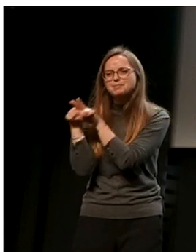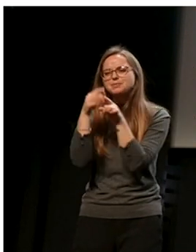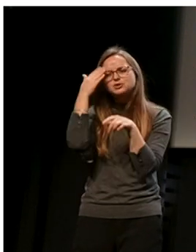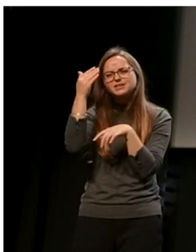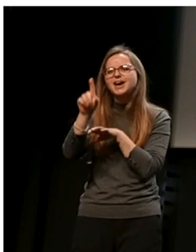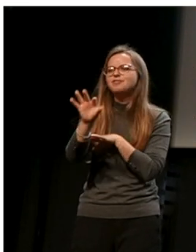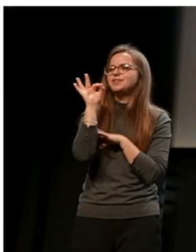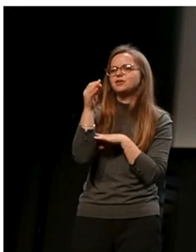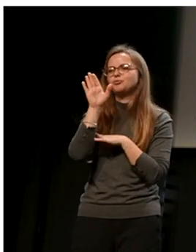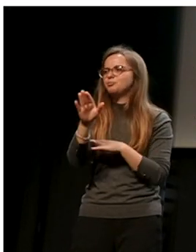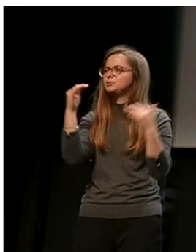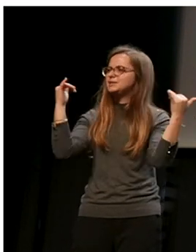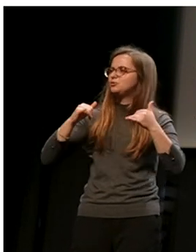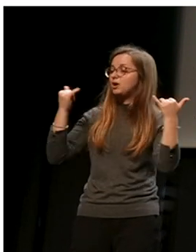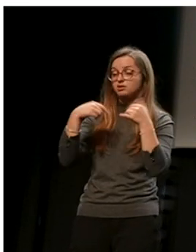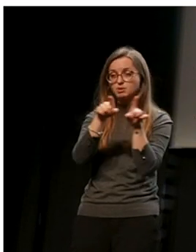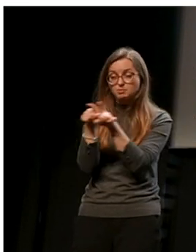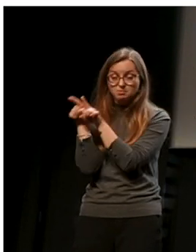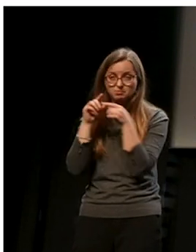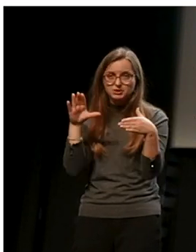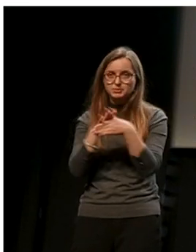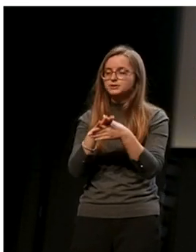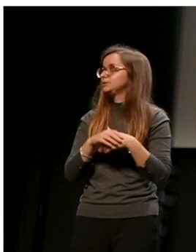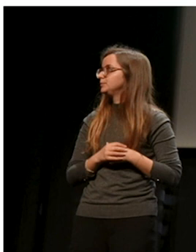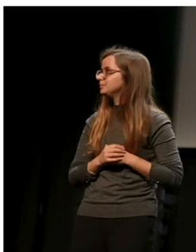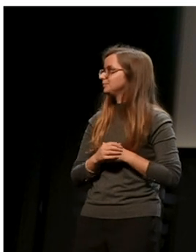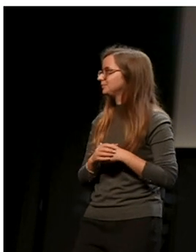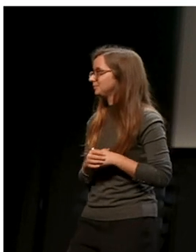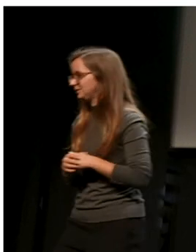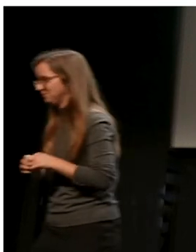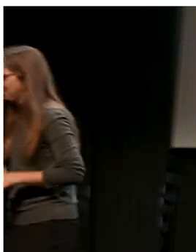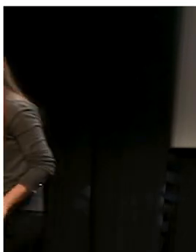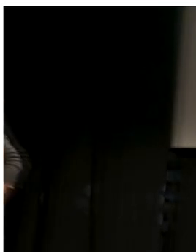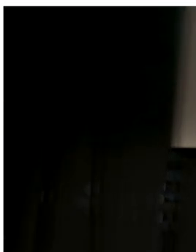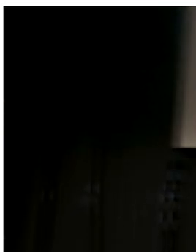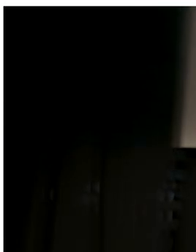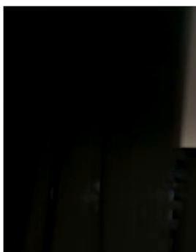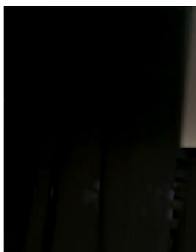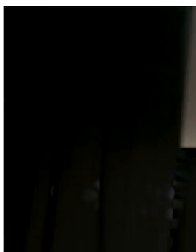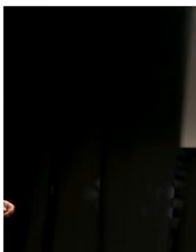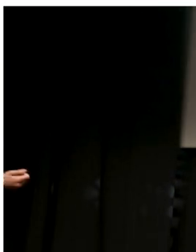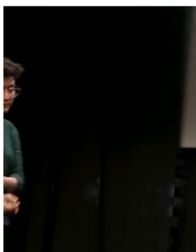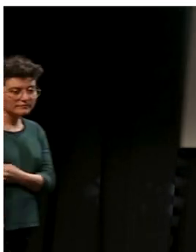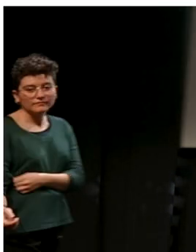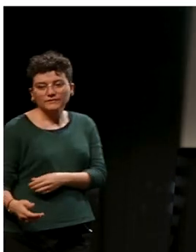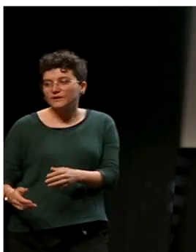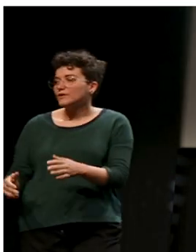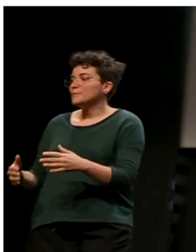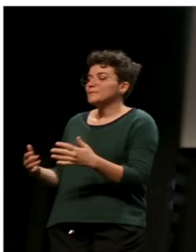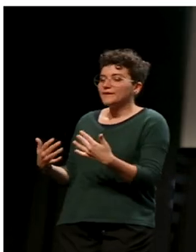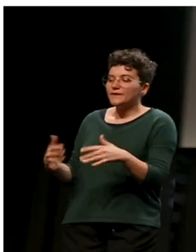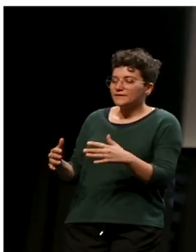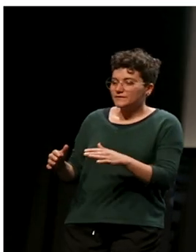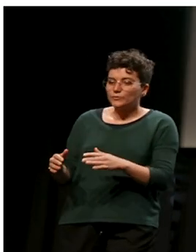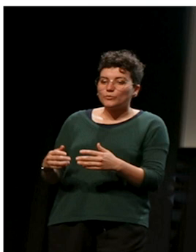Non, en fait, il faut. Enfin, je vais faire un truc. Déjà, on va enlever deux grandes comparaisons.